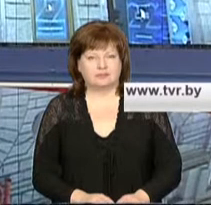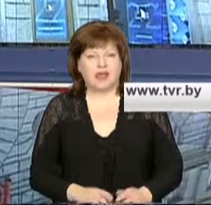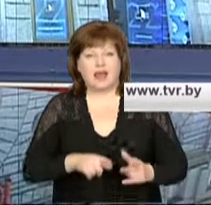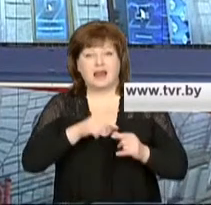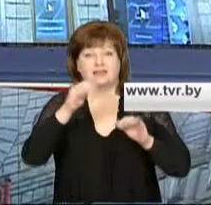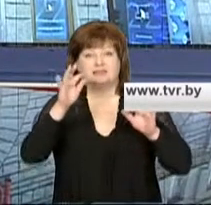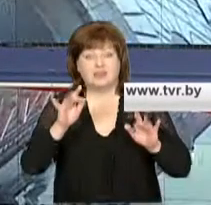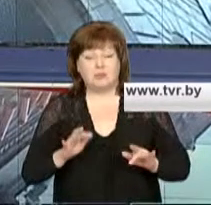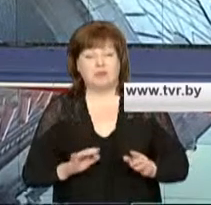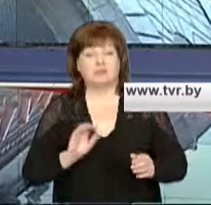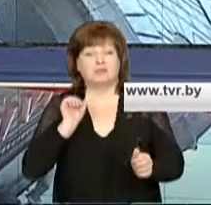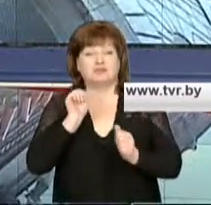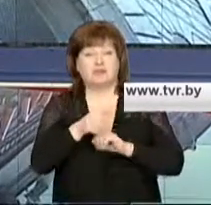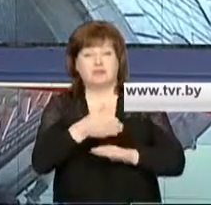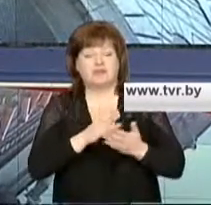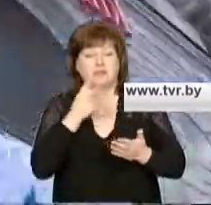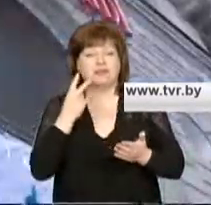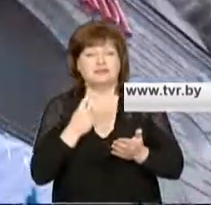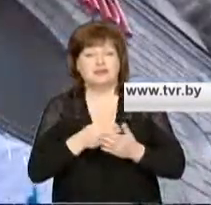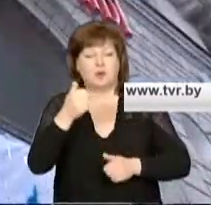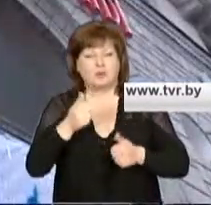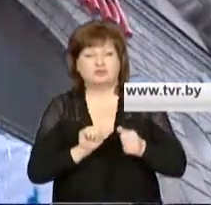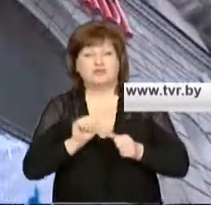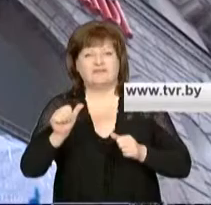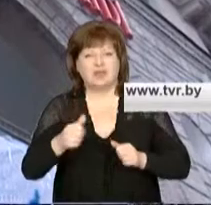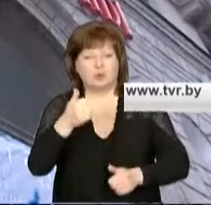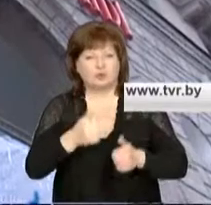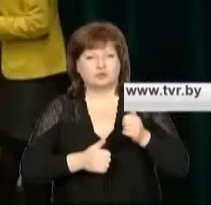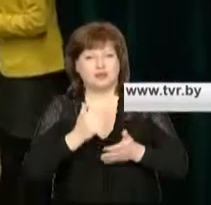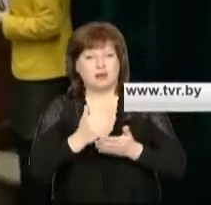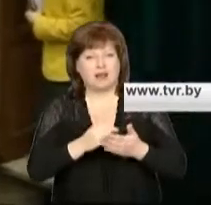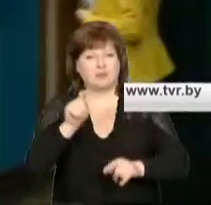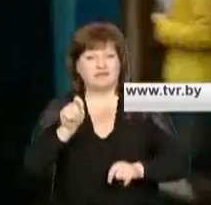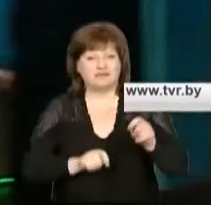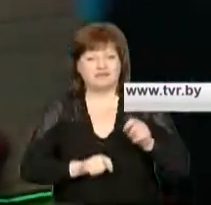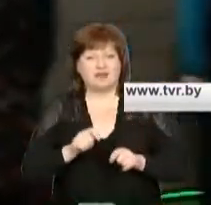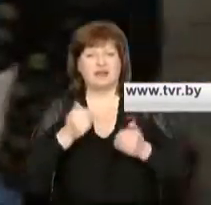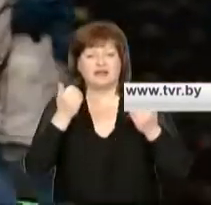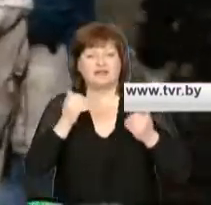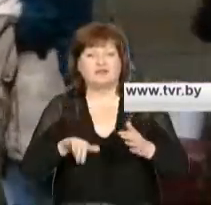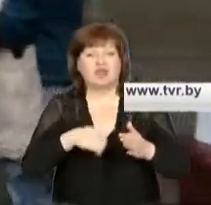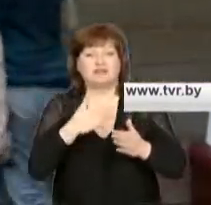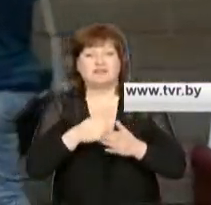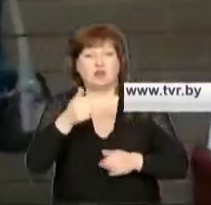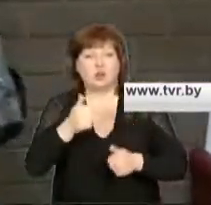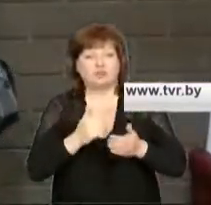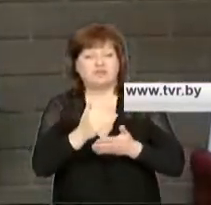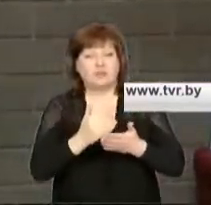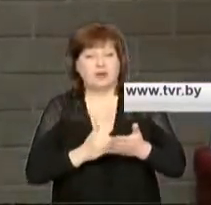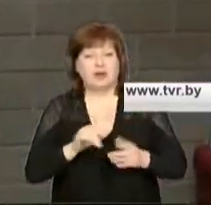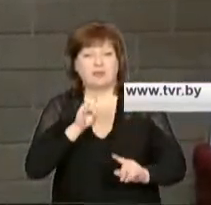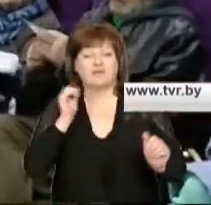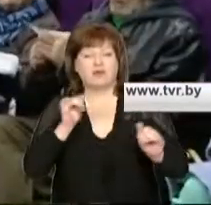Листопад перешагнул экватор. Показана половина конкурсной и внеконкурсной программы фестиваля. В расписании сегодня основные конкурсы в программах